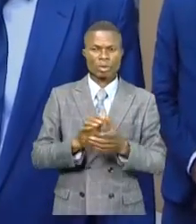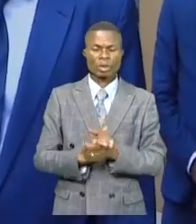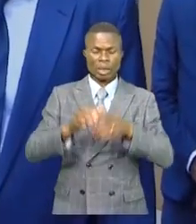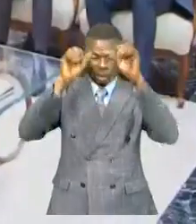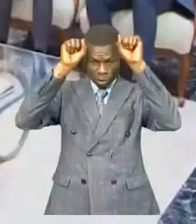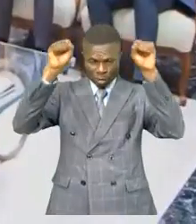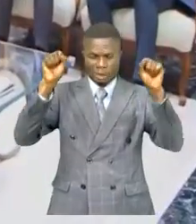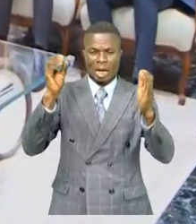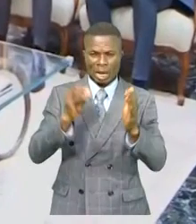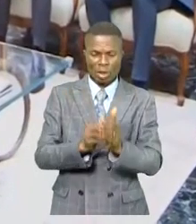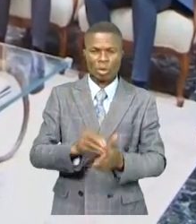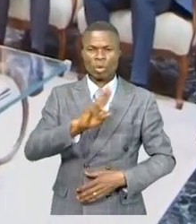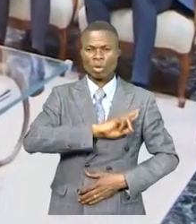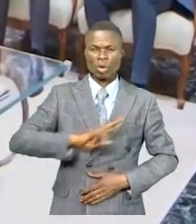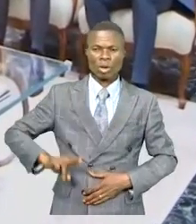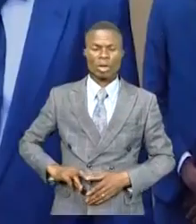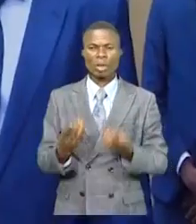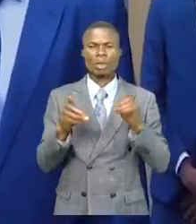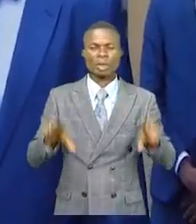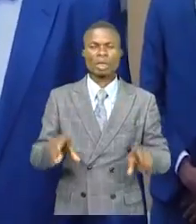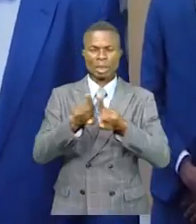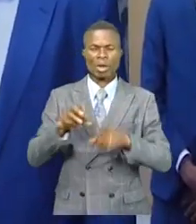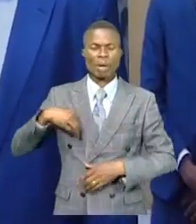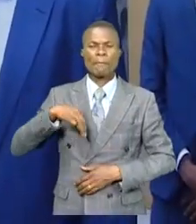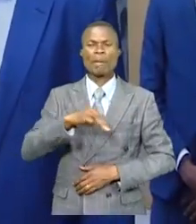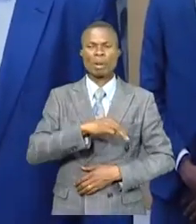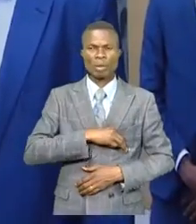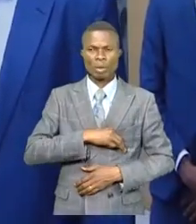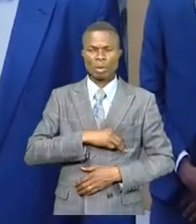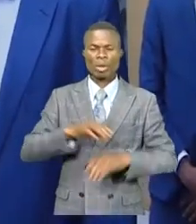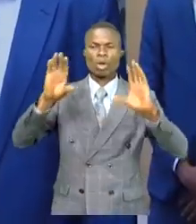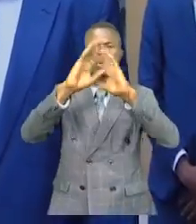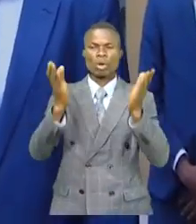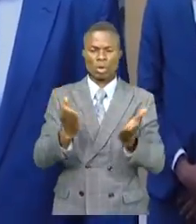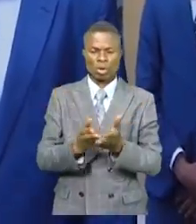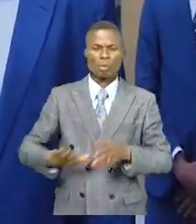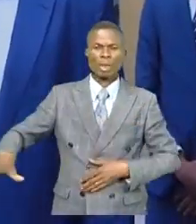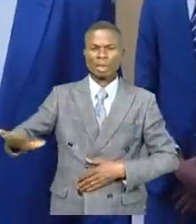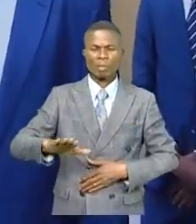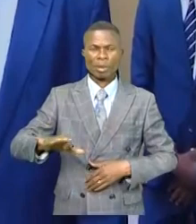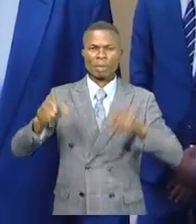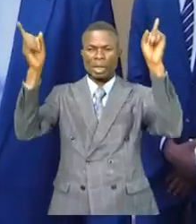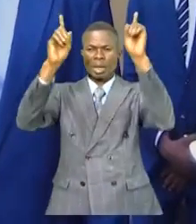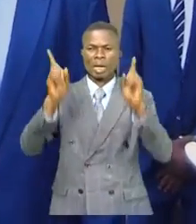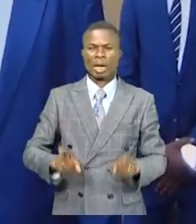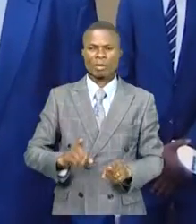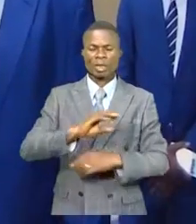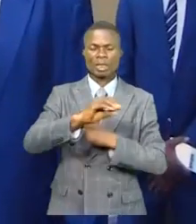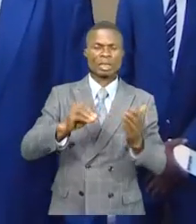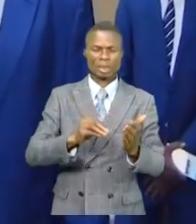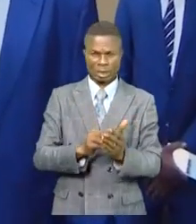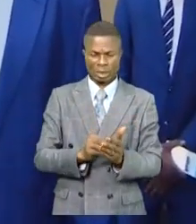démocratique du Congo en tant que membre de la communauté des États de l'Afrique centrale. Donc